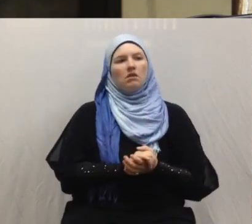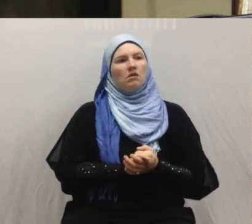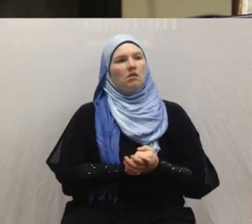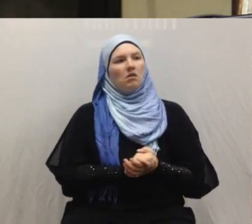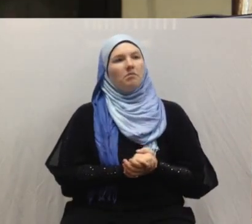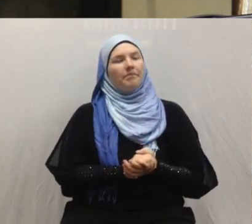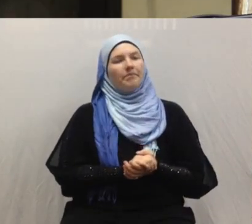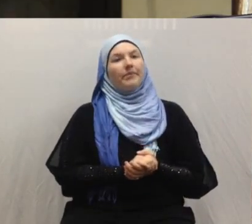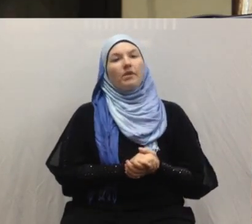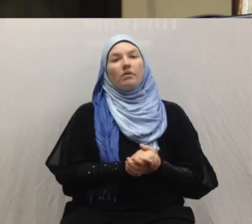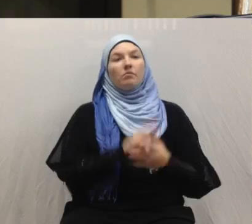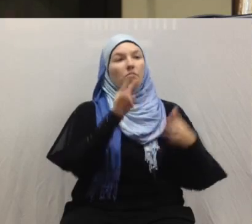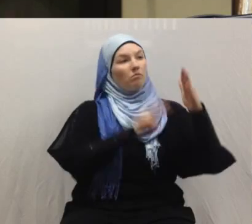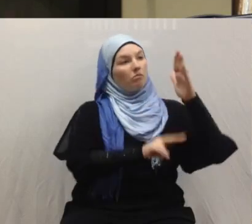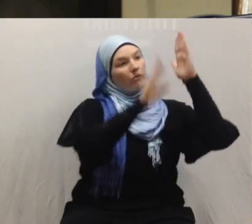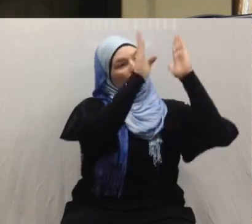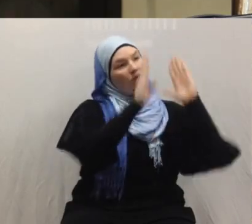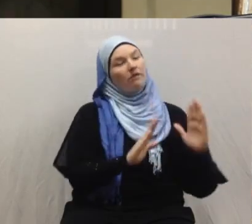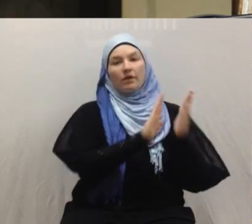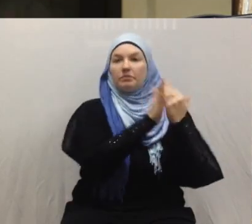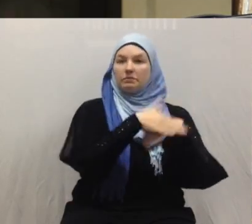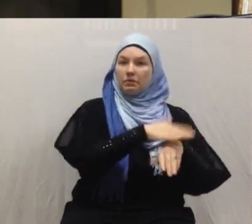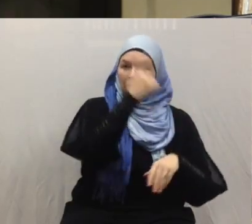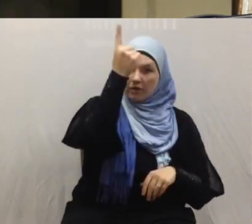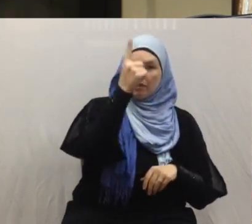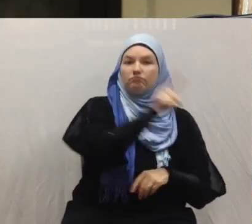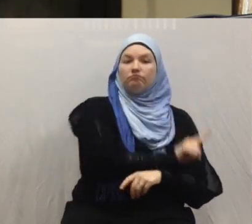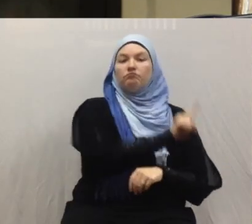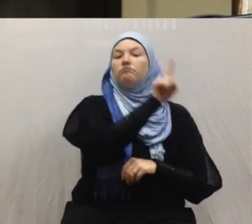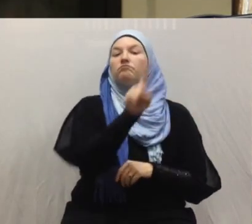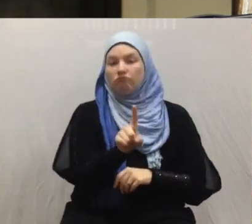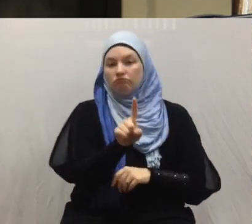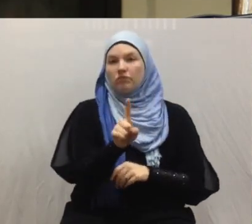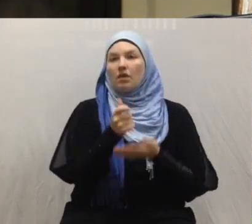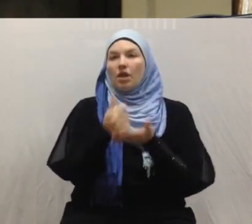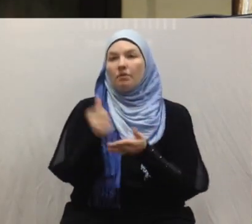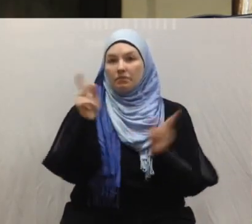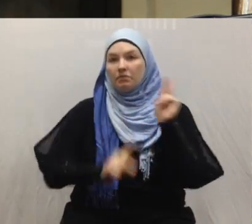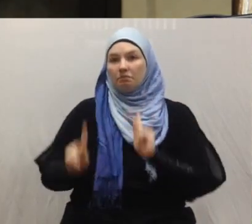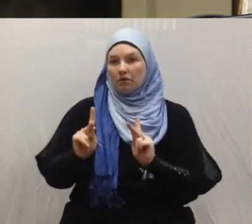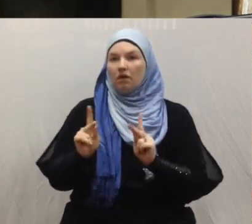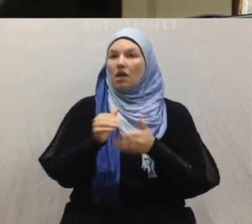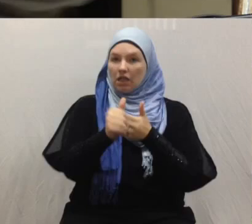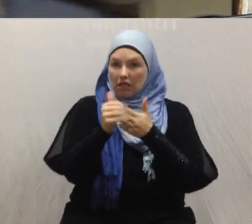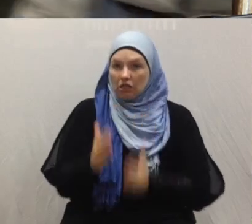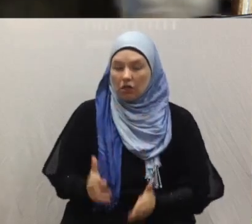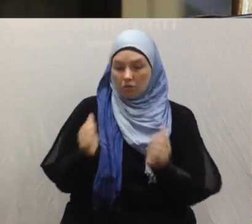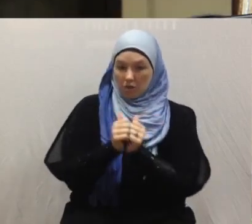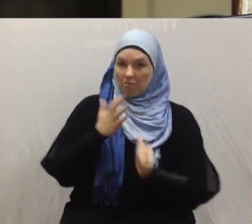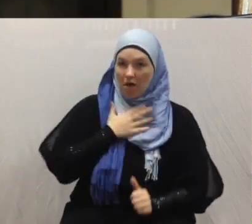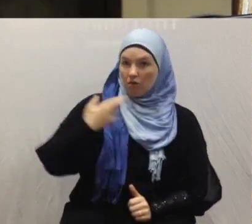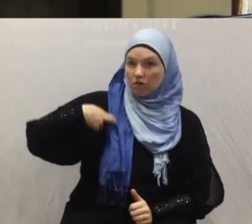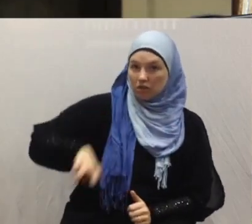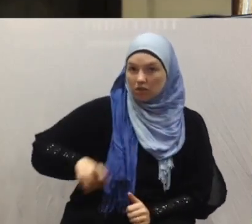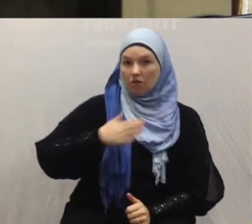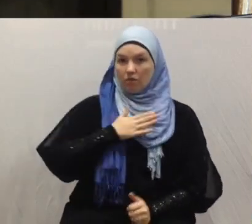objected to the fact that the Prophet ﷺ acted as the leader he was when